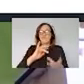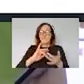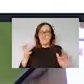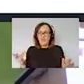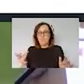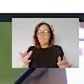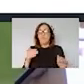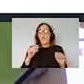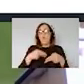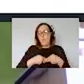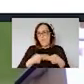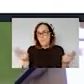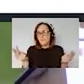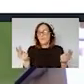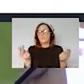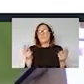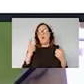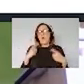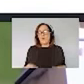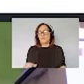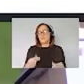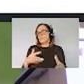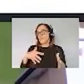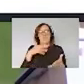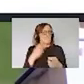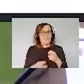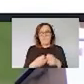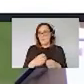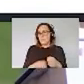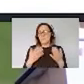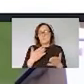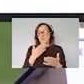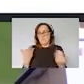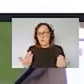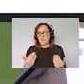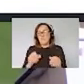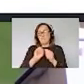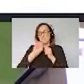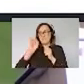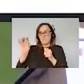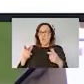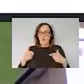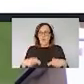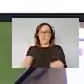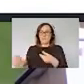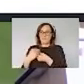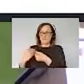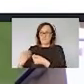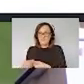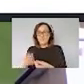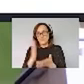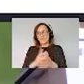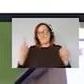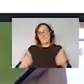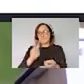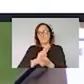Jeden link, który udostępniamy osobom. Nie ma z tym problemu absolutnie żadnego. Wysyłacie Państwo, osoby wchodzą i już możecie prowadzić